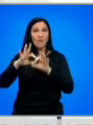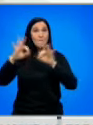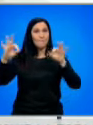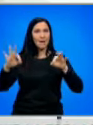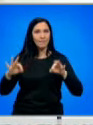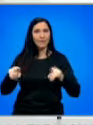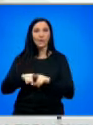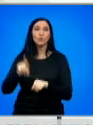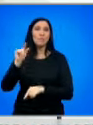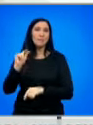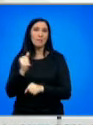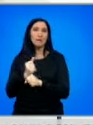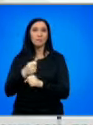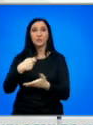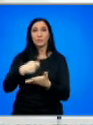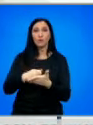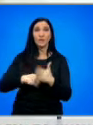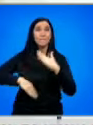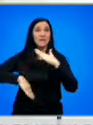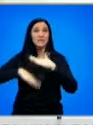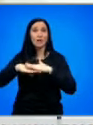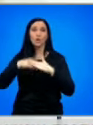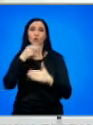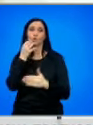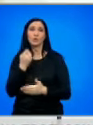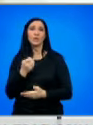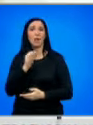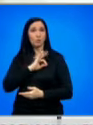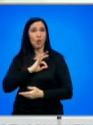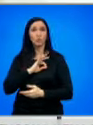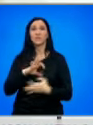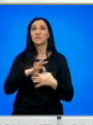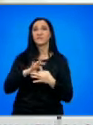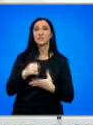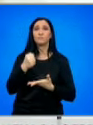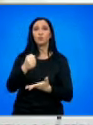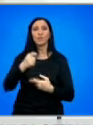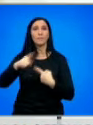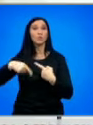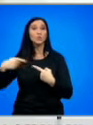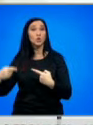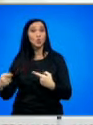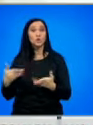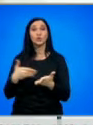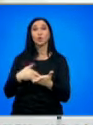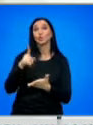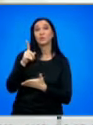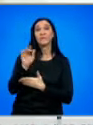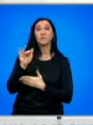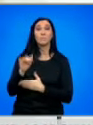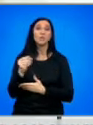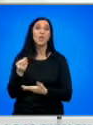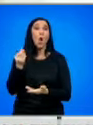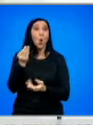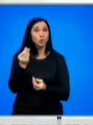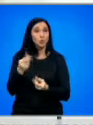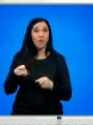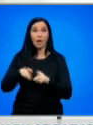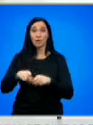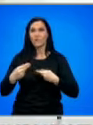като минимална работна заплата, максимален осигурителен доход са винаги свързани с бюджетната процедура, защото те трябва да бъдат остойностени както